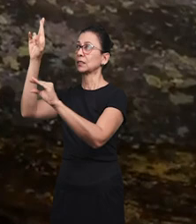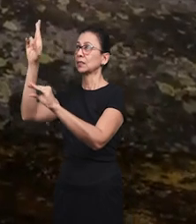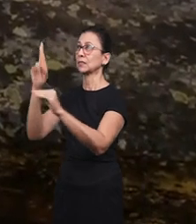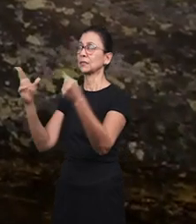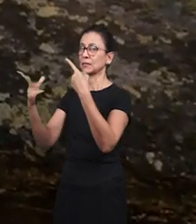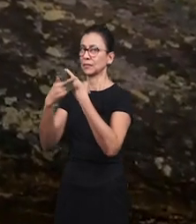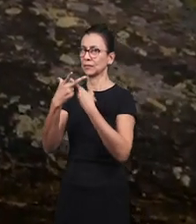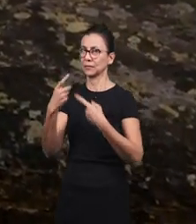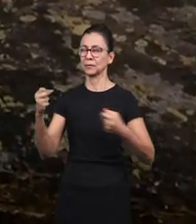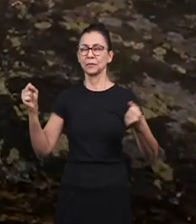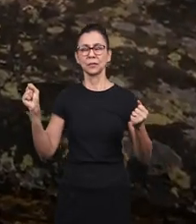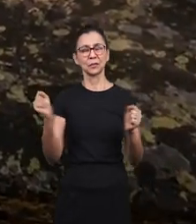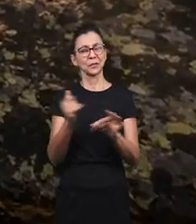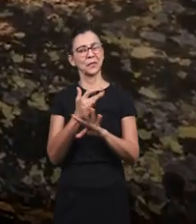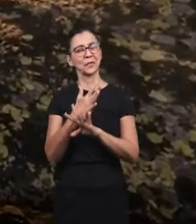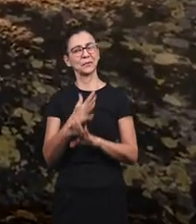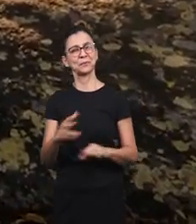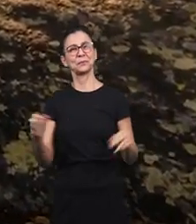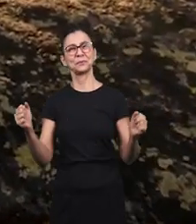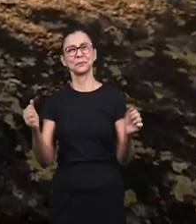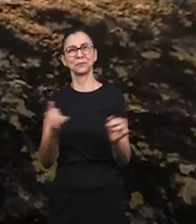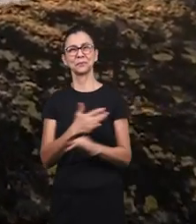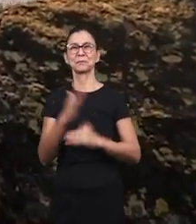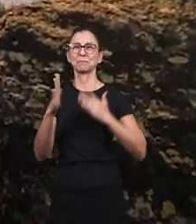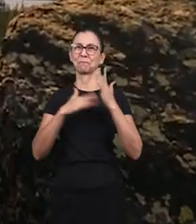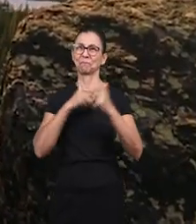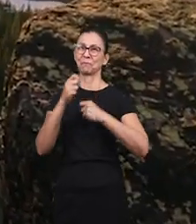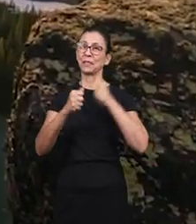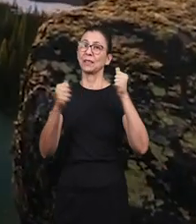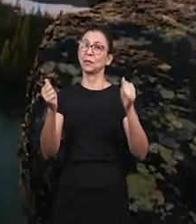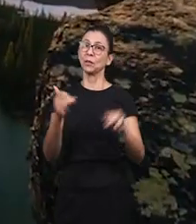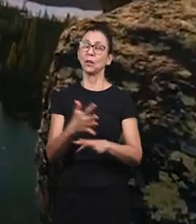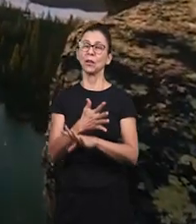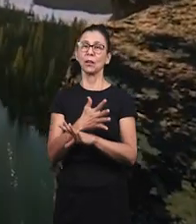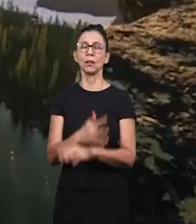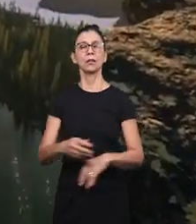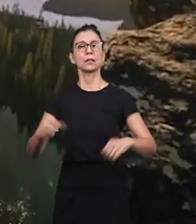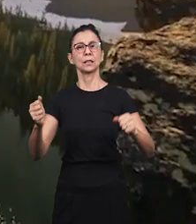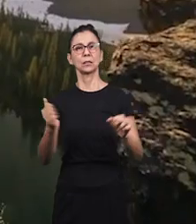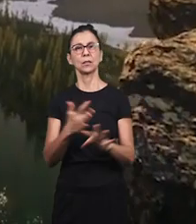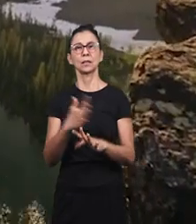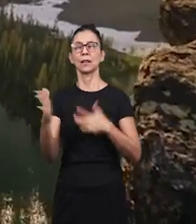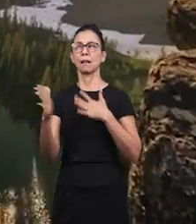Jesus. Glória, glória, aleluia.